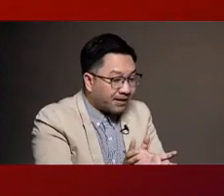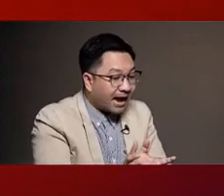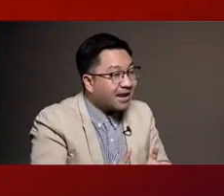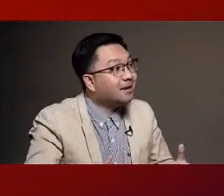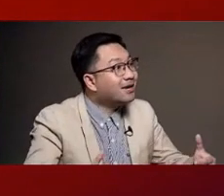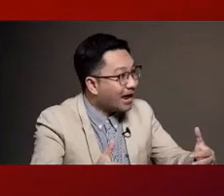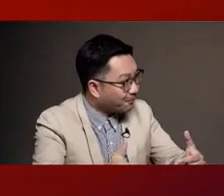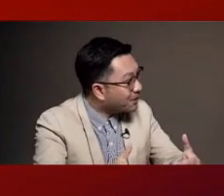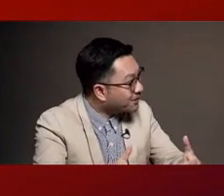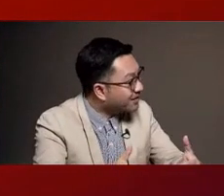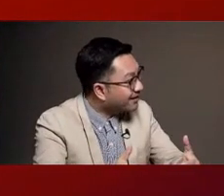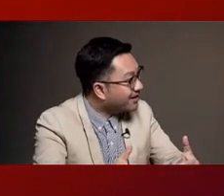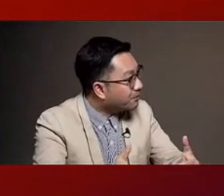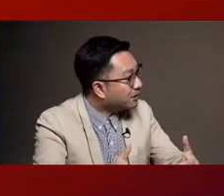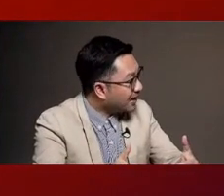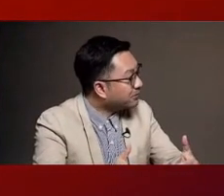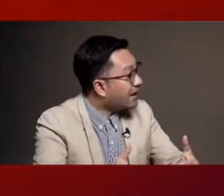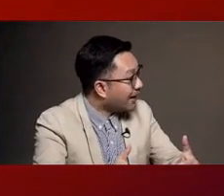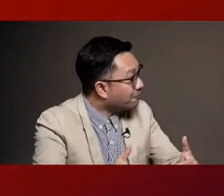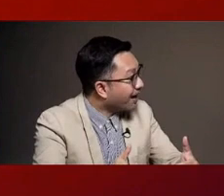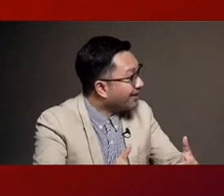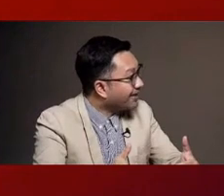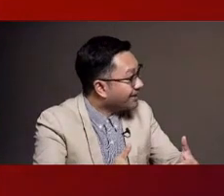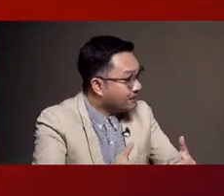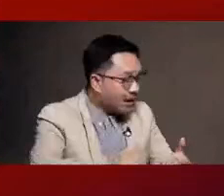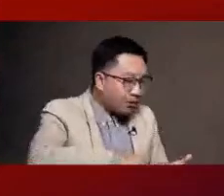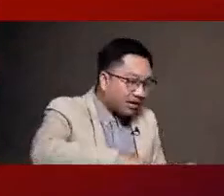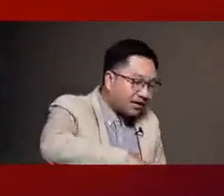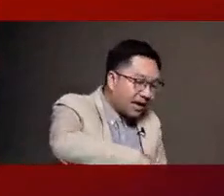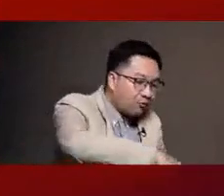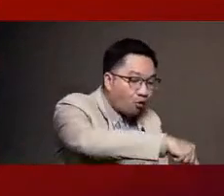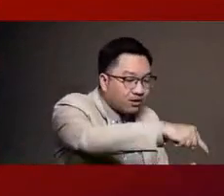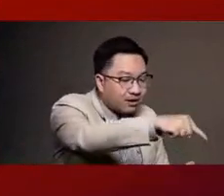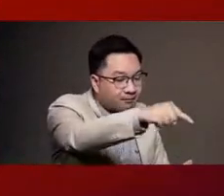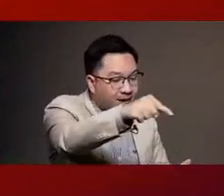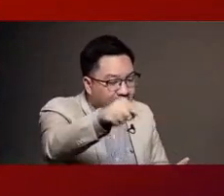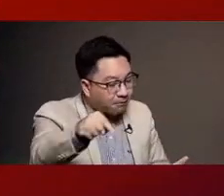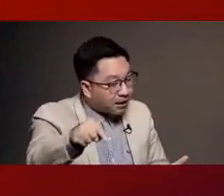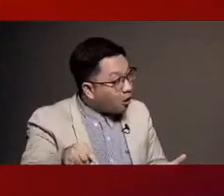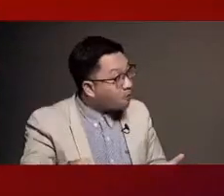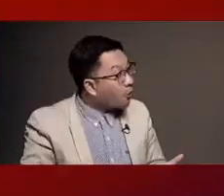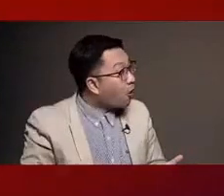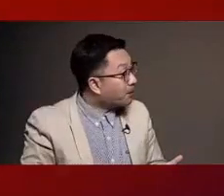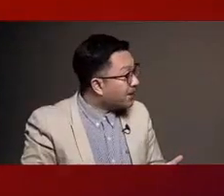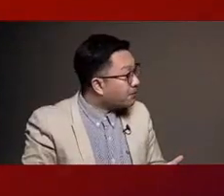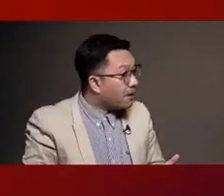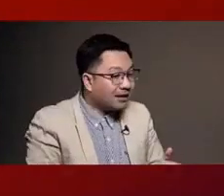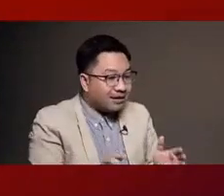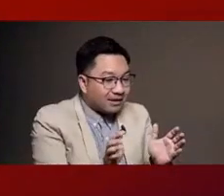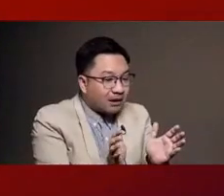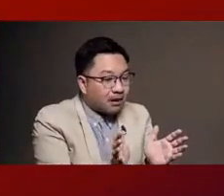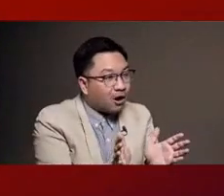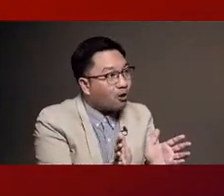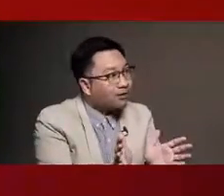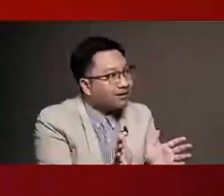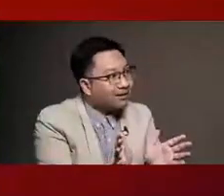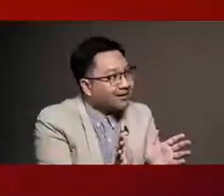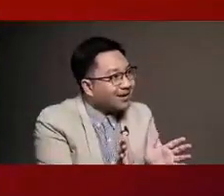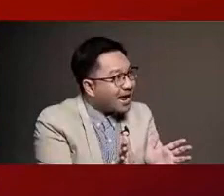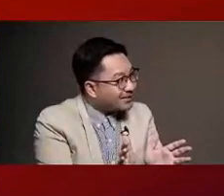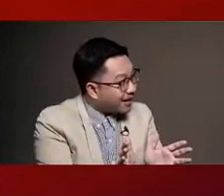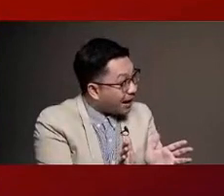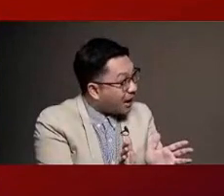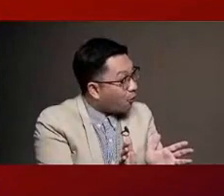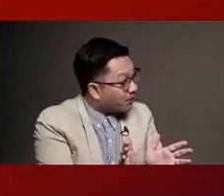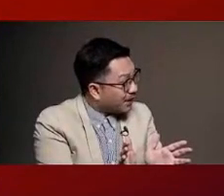ต่มันมาเป็นการได้ดินแดนเพิ่มขึ้นเพื่อเตรียมสร้างรัฐใหม่ใช่ไหมครับเพราะนั้นไอ้วงเดือยแบบนี้มันล้อมกรอบประเทศพม่าแล้วมันล็อก